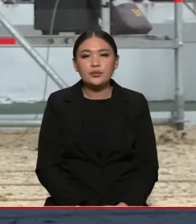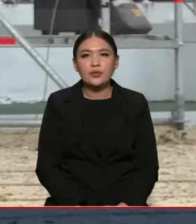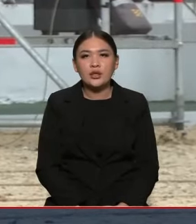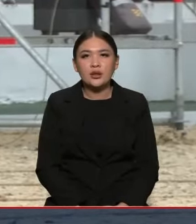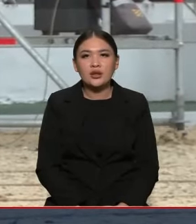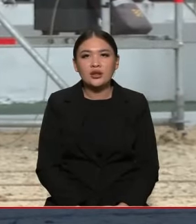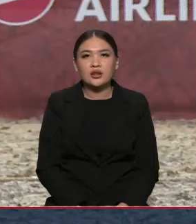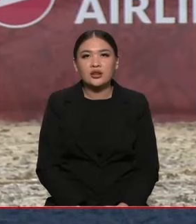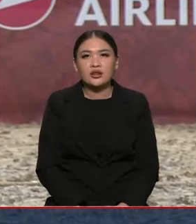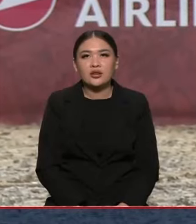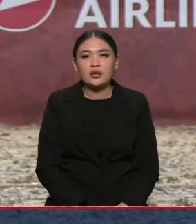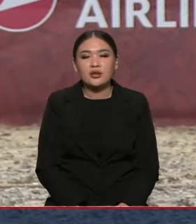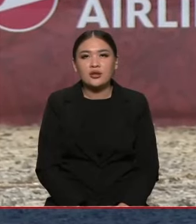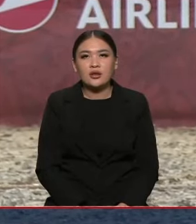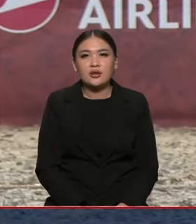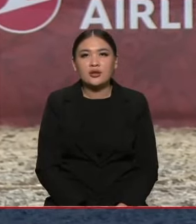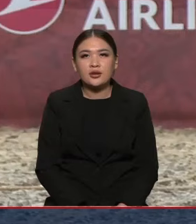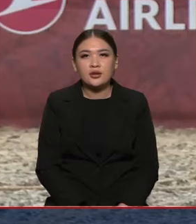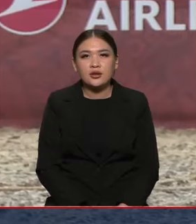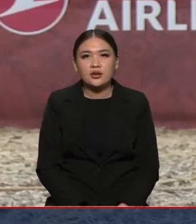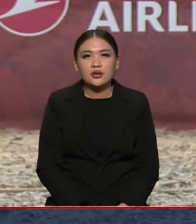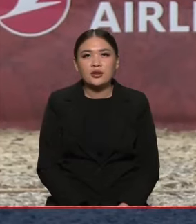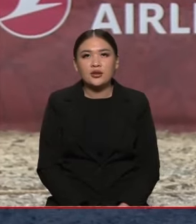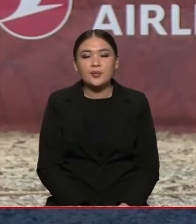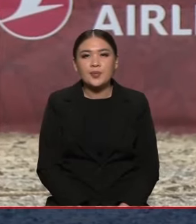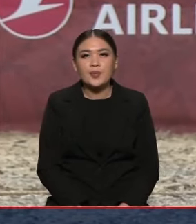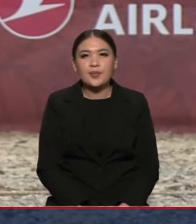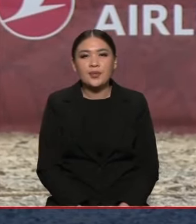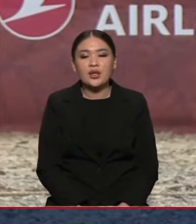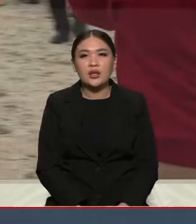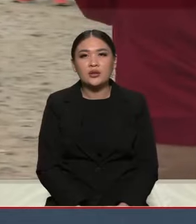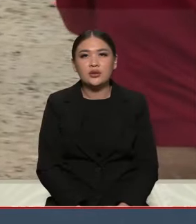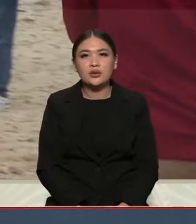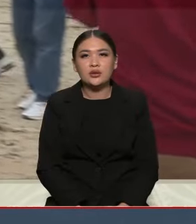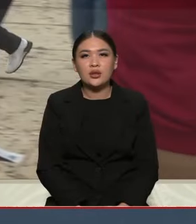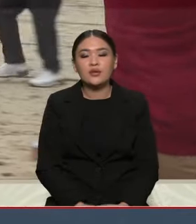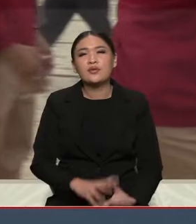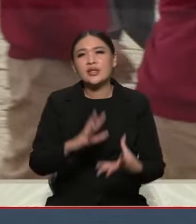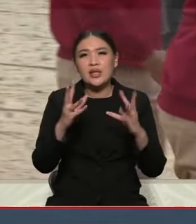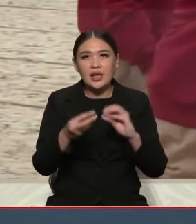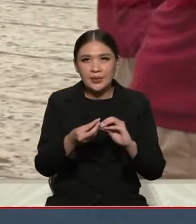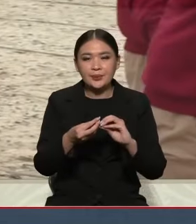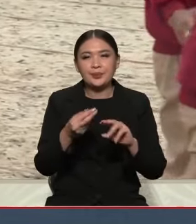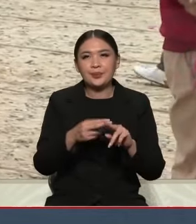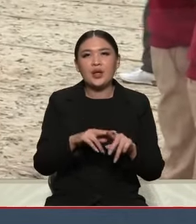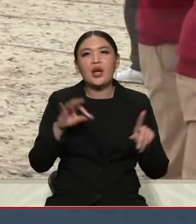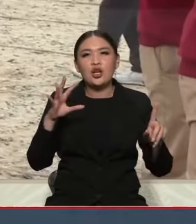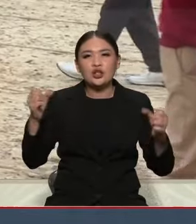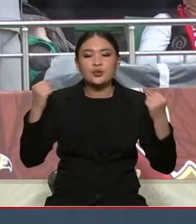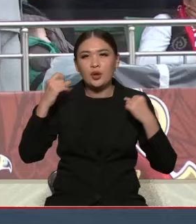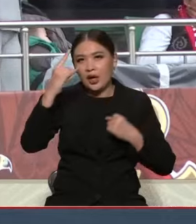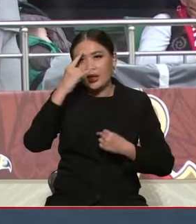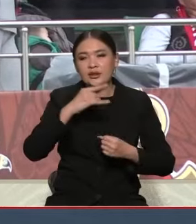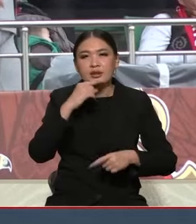В целом, как вид спорта, стрельба из лука в Казахстане